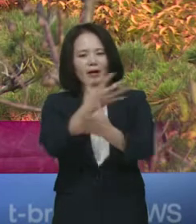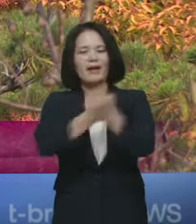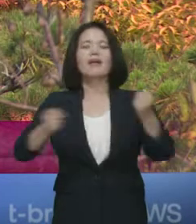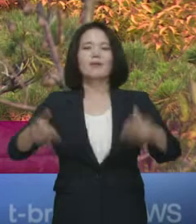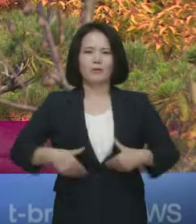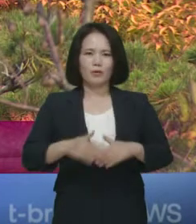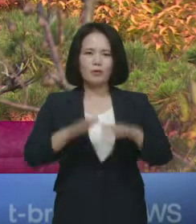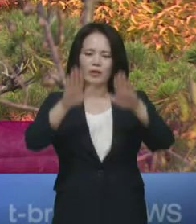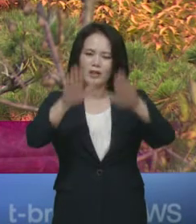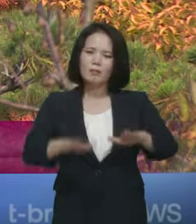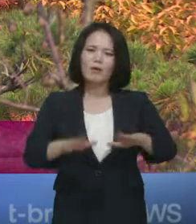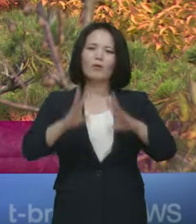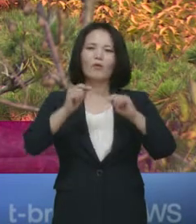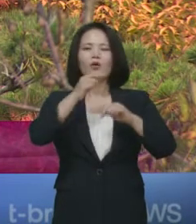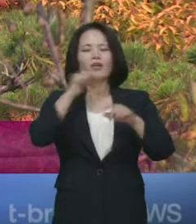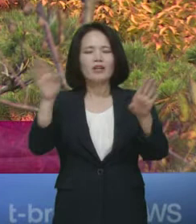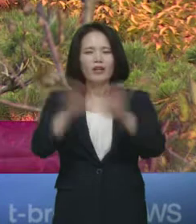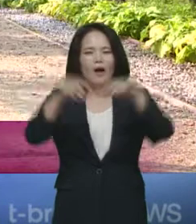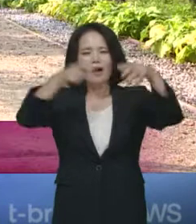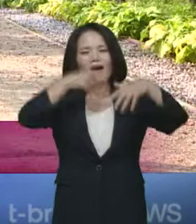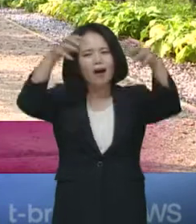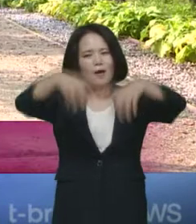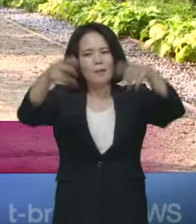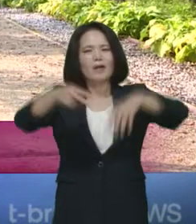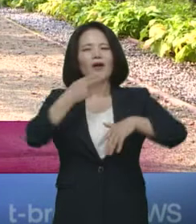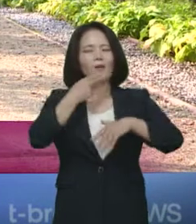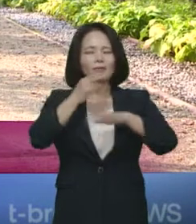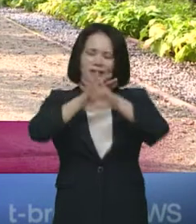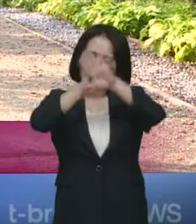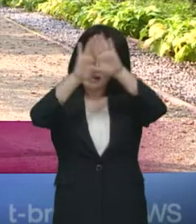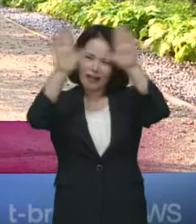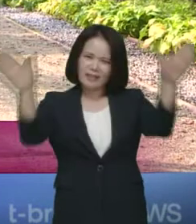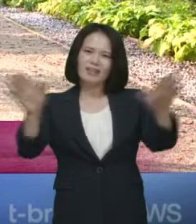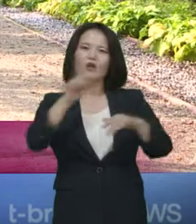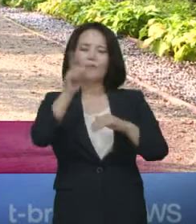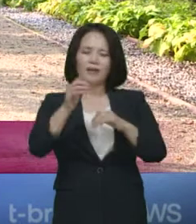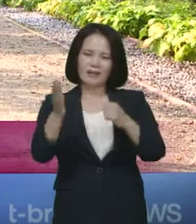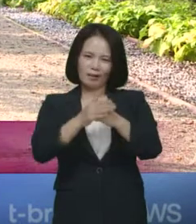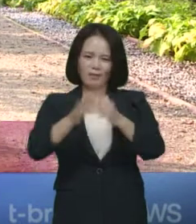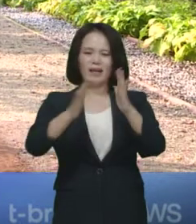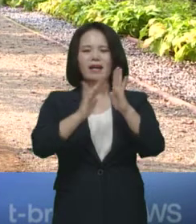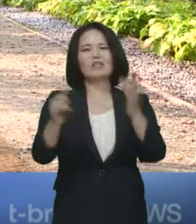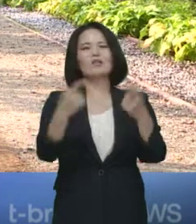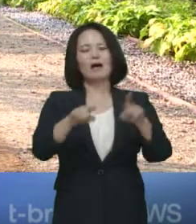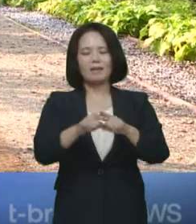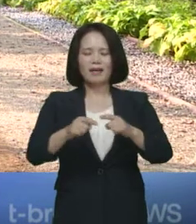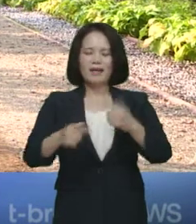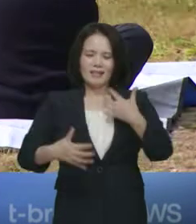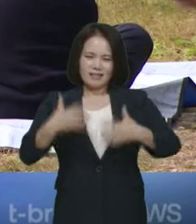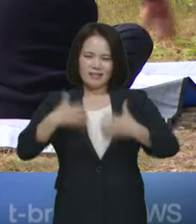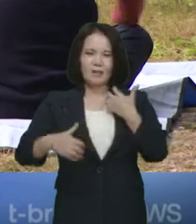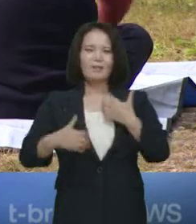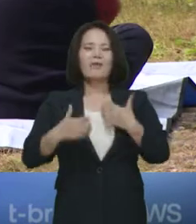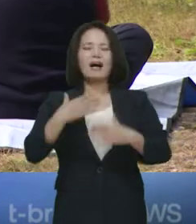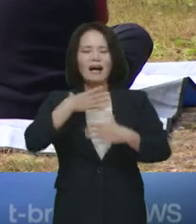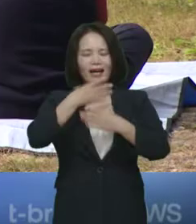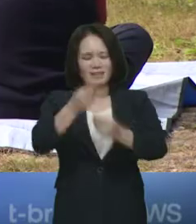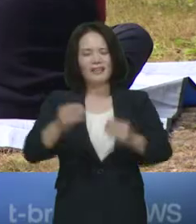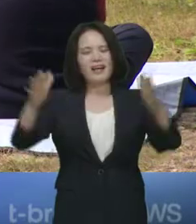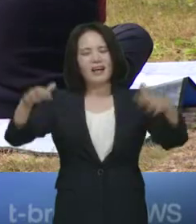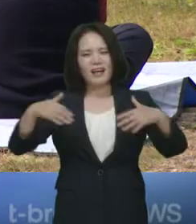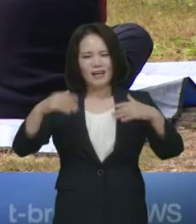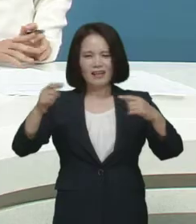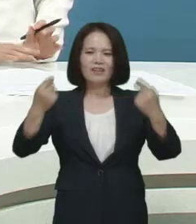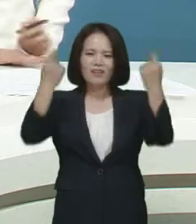주말도 b 예 부 없이 화창한 가을 날씨를 보인다 고 하니까 가족 분들과 함께 즐겁고 안전한 가을 여행 다녀오시기